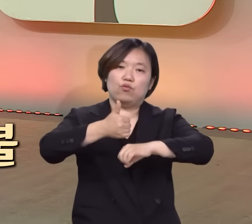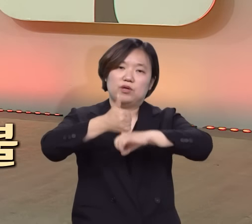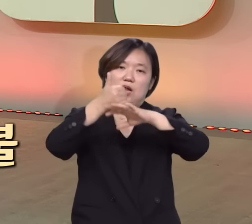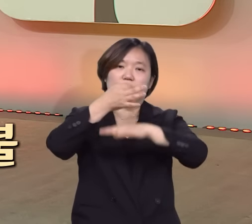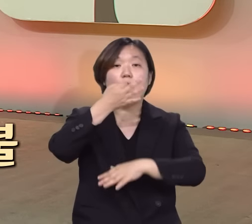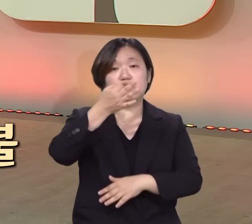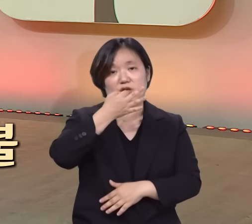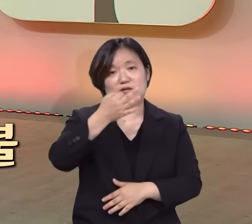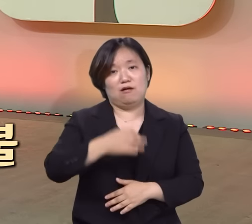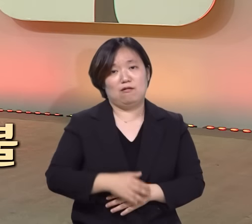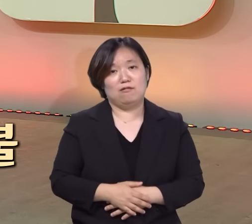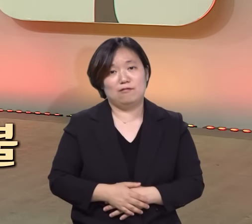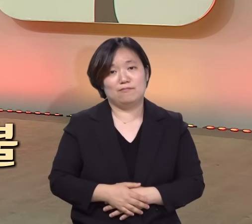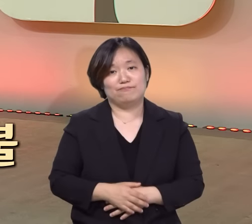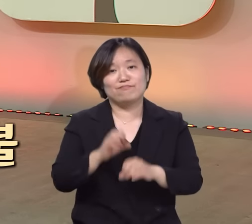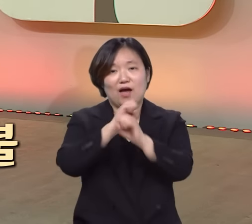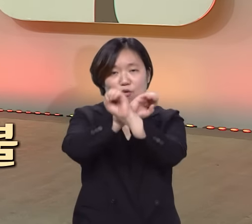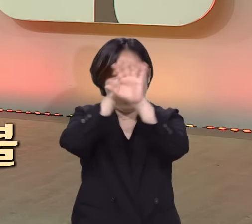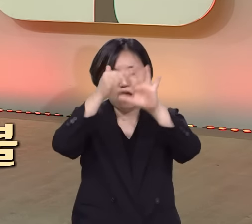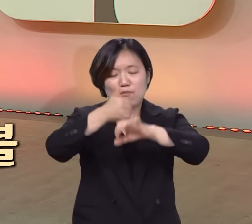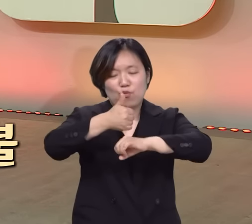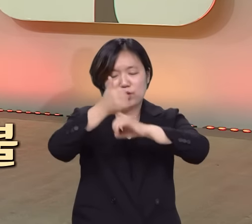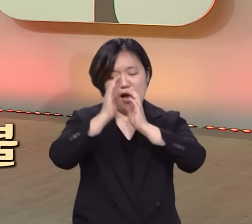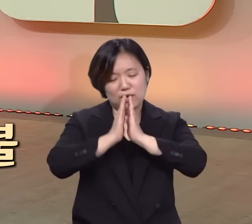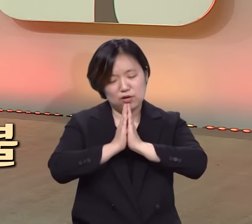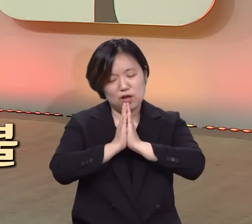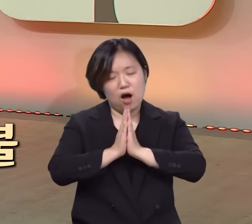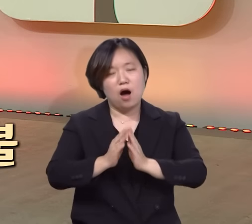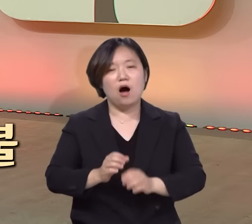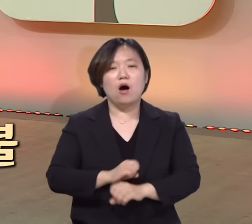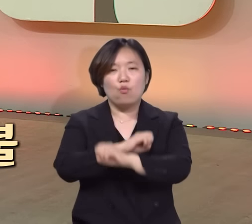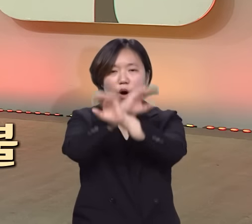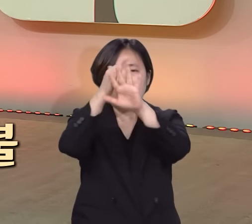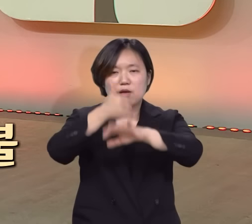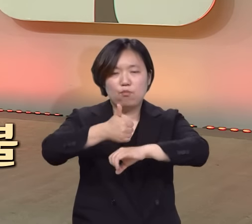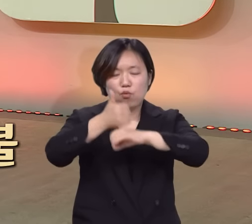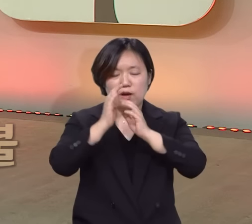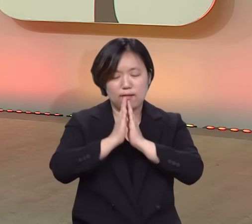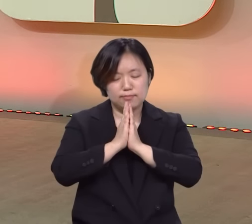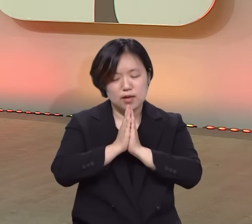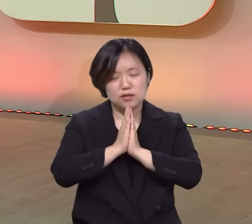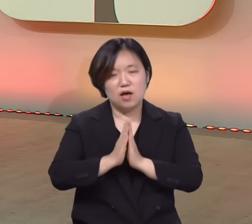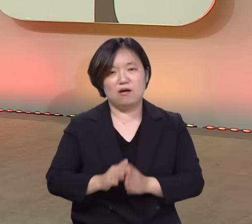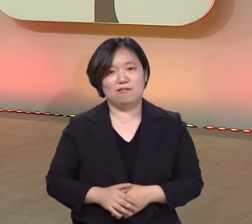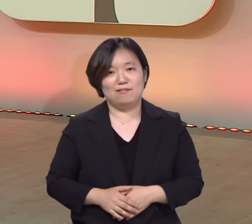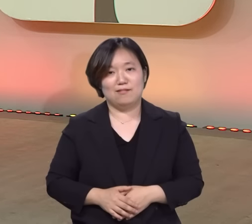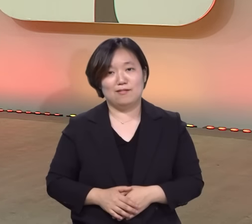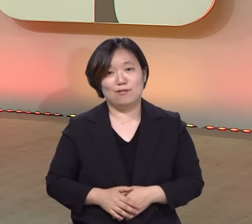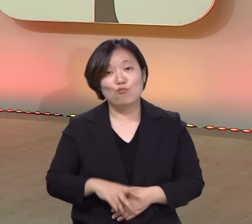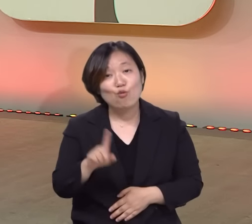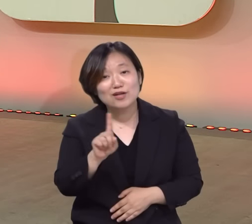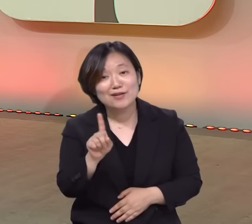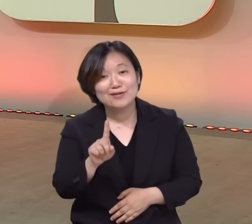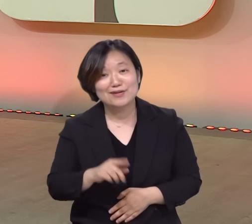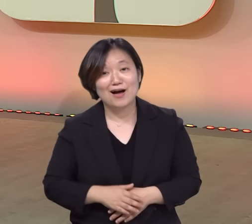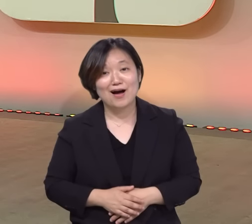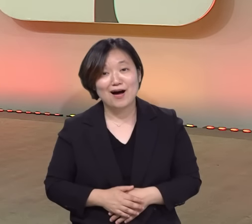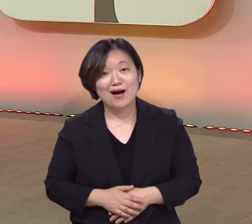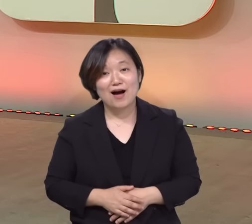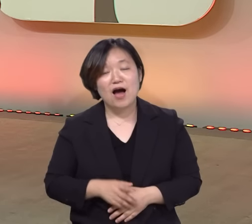있겠죠 관세음보살 관세보살 관세음보살 아니나 다를까